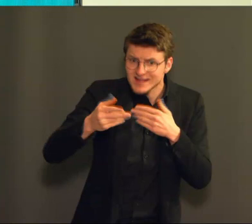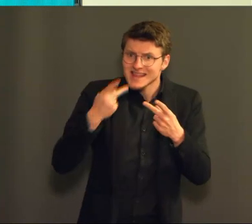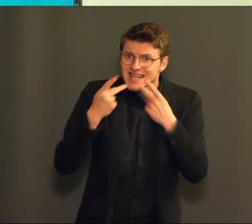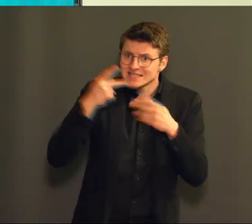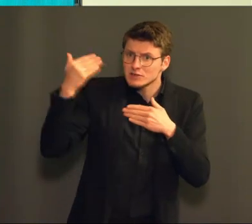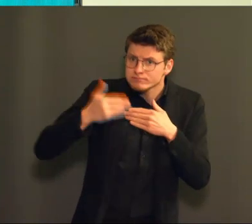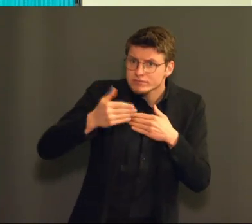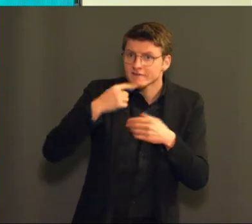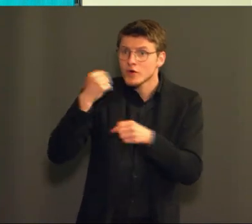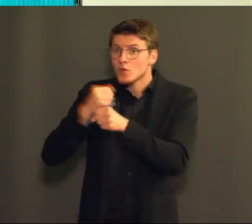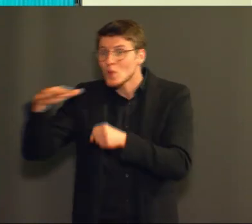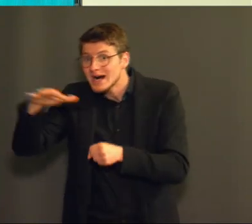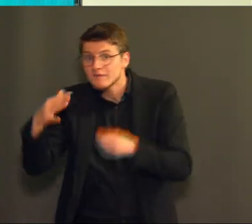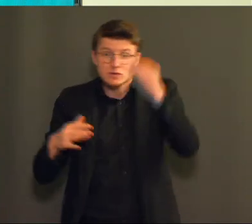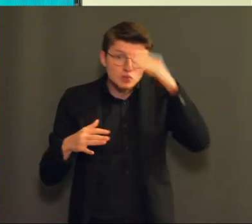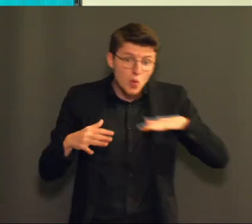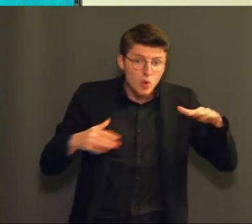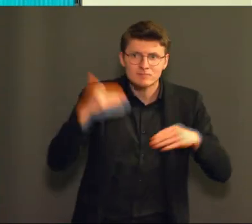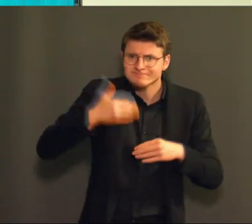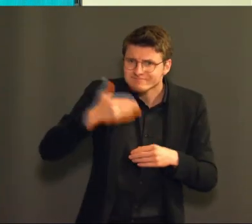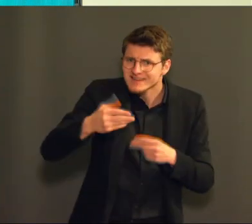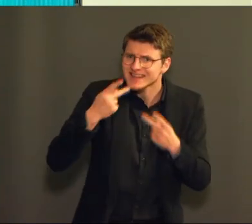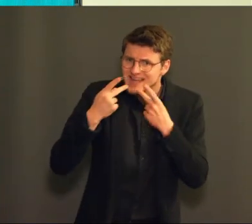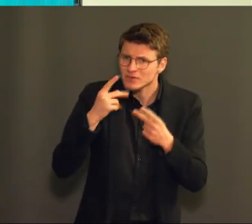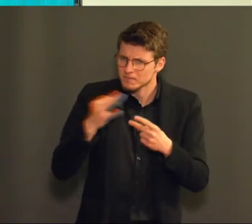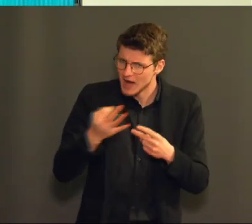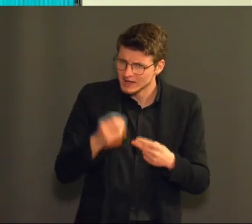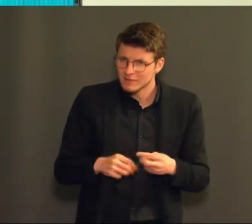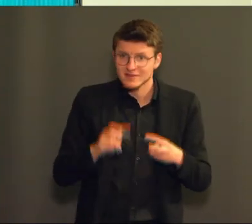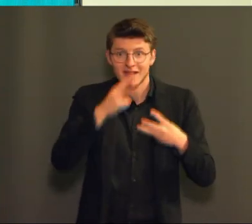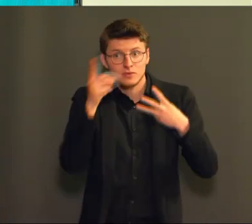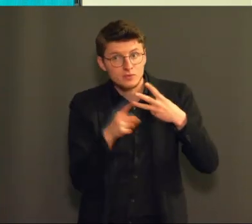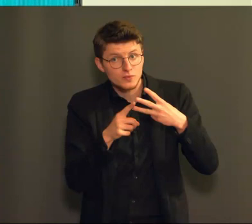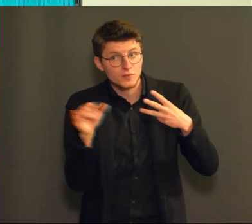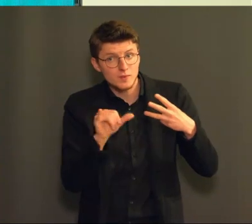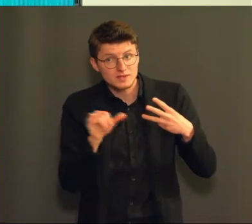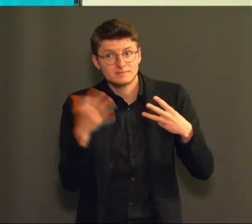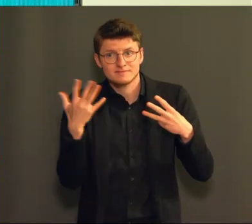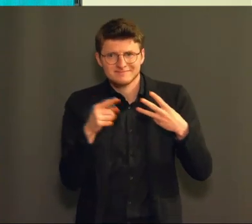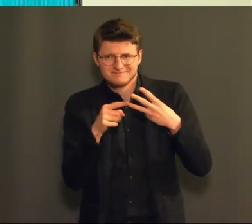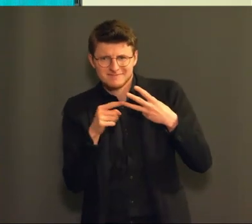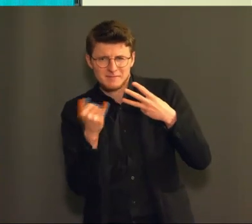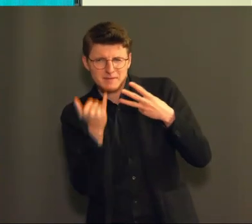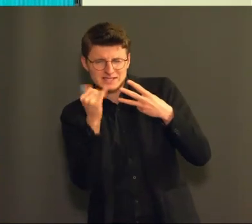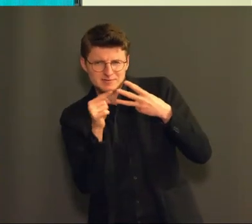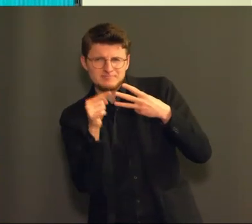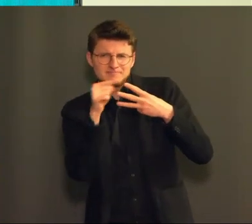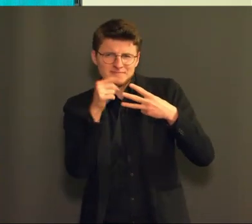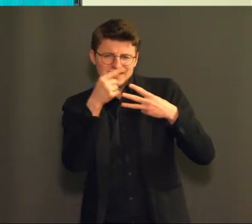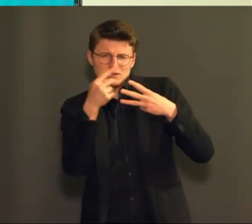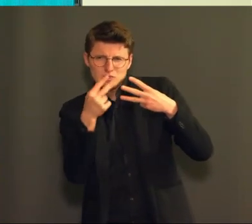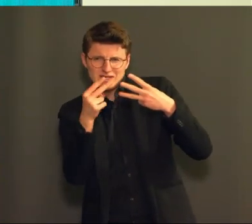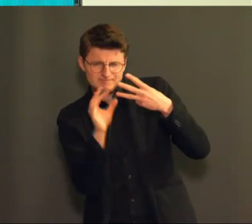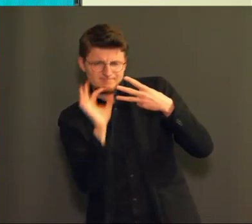in de schoolomgeving. De derde linie bestaat, complementair en dus bovenop de twee eerste linies,